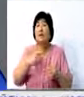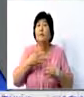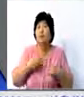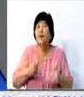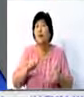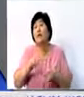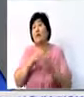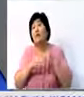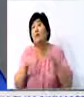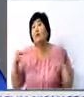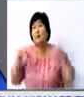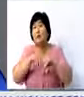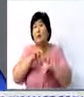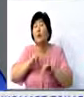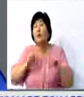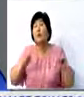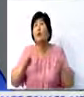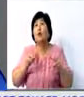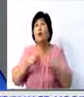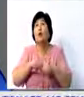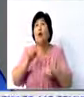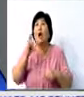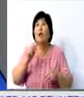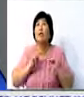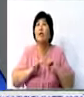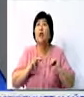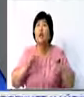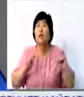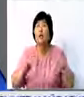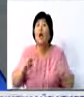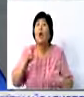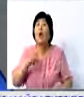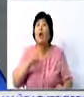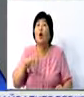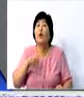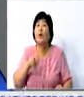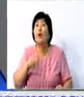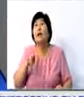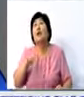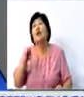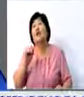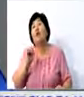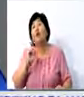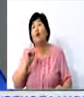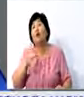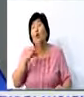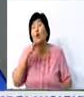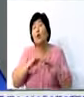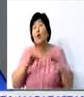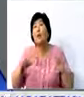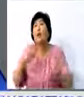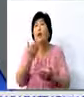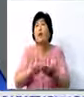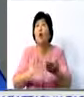ашылған. Бұл жерде арнайы педагог ұйымдастырушысы, әлеуметтік педагогы, логопед, дефектолог мамандар жұмыс жасап, көптеген балаларға түсіндіру